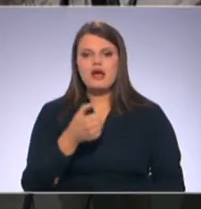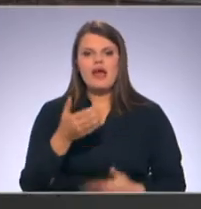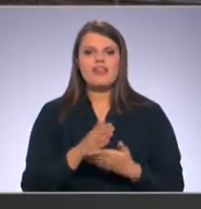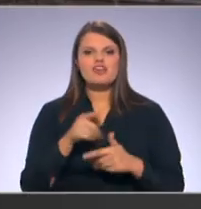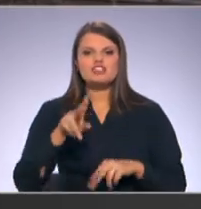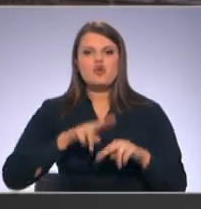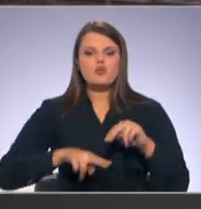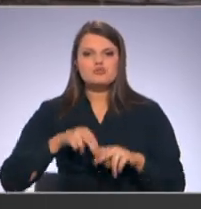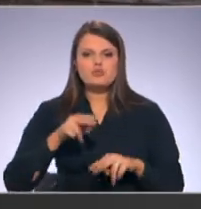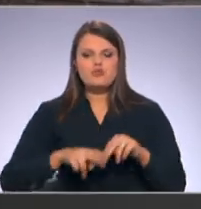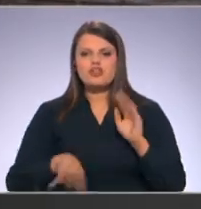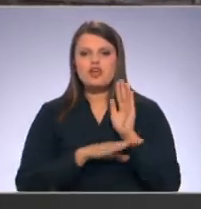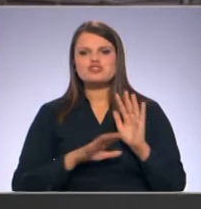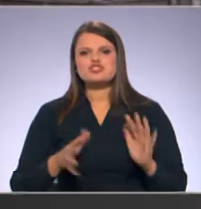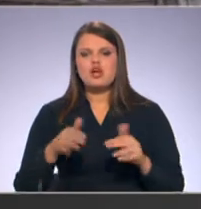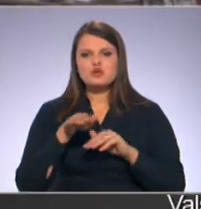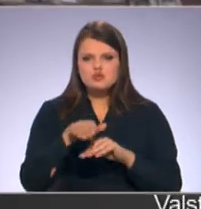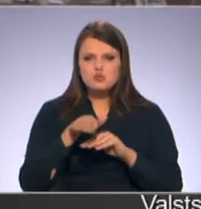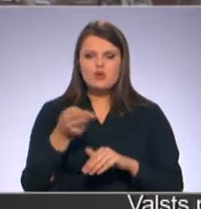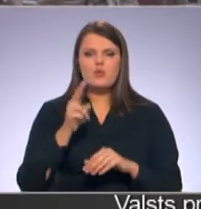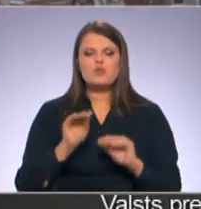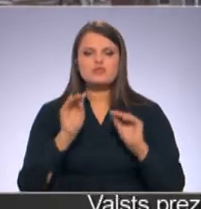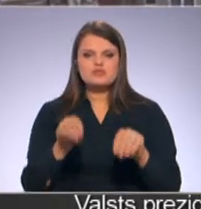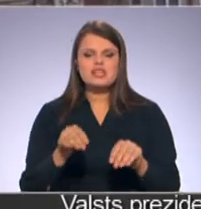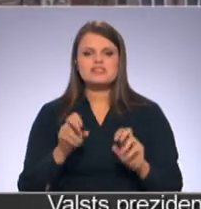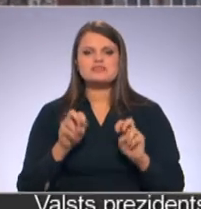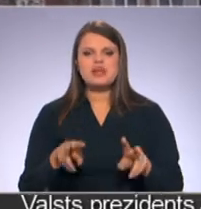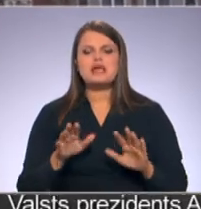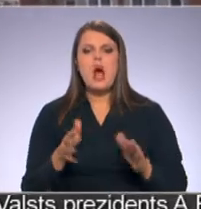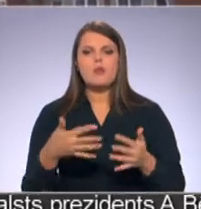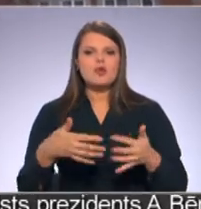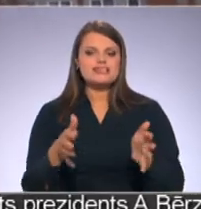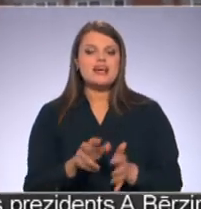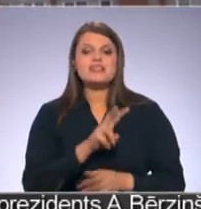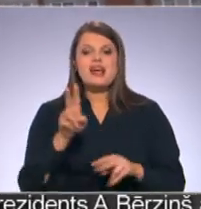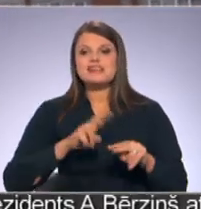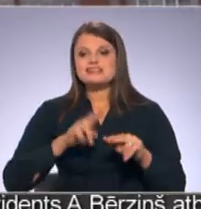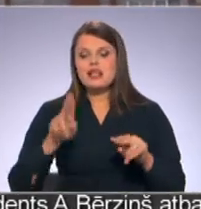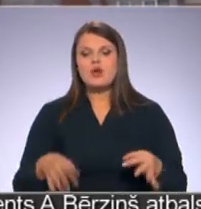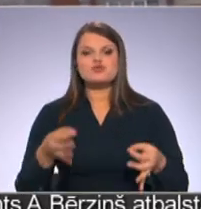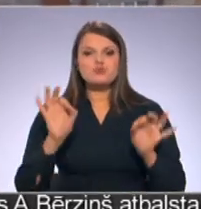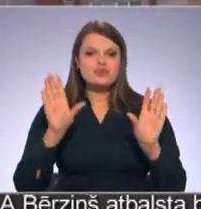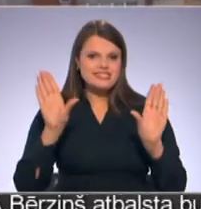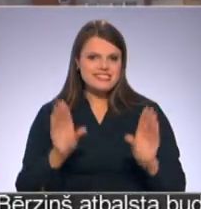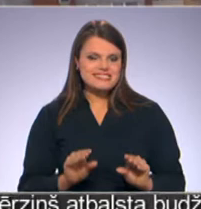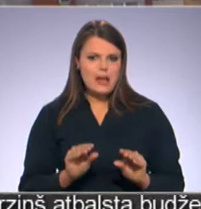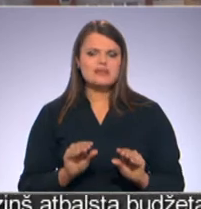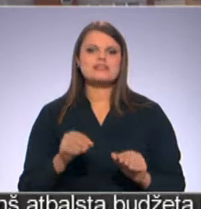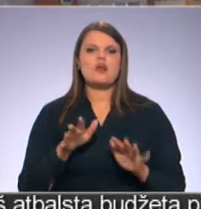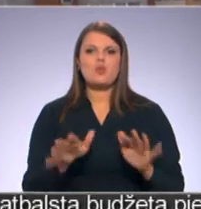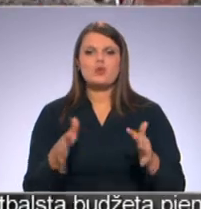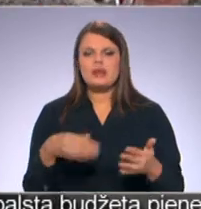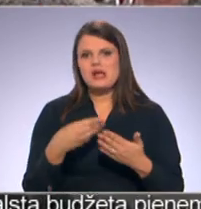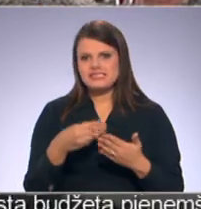tiks uzbūvēta šķeldes noliktava un uzstādīt šķeldes apkures katls, kas ļaus būtiski samazināt kurināmā